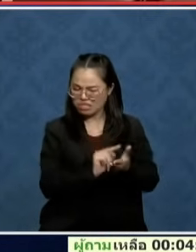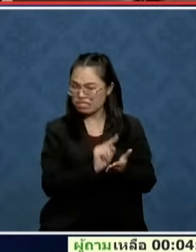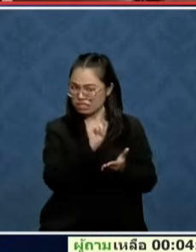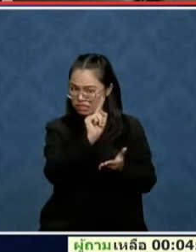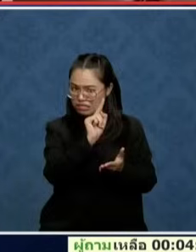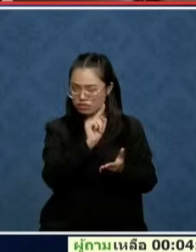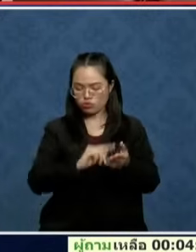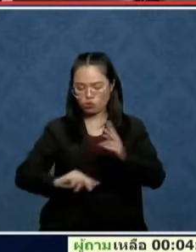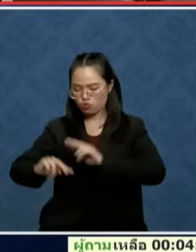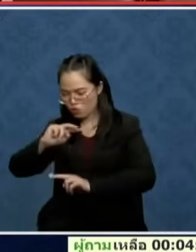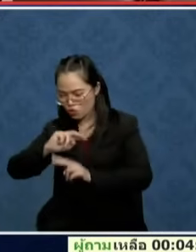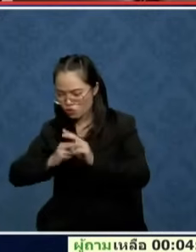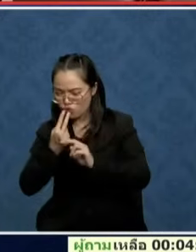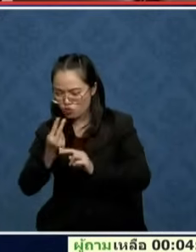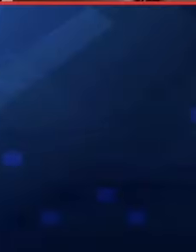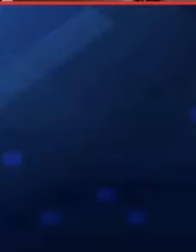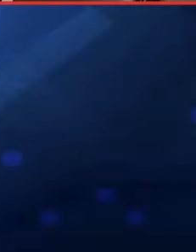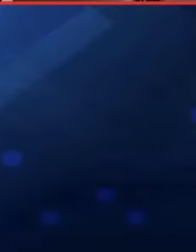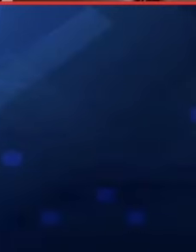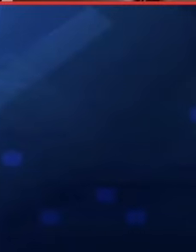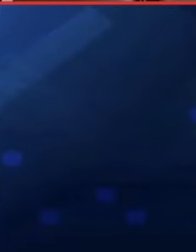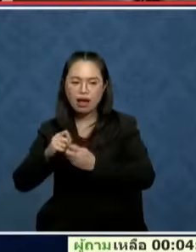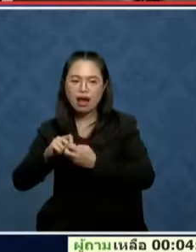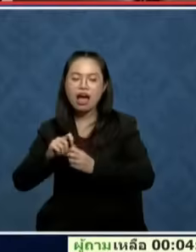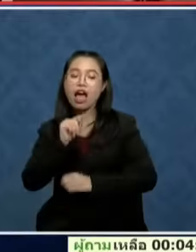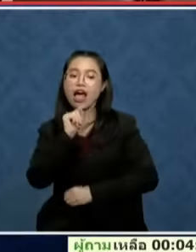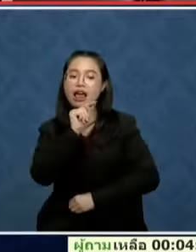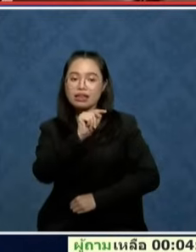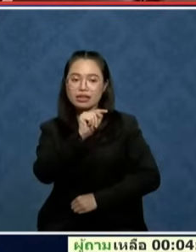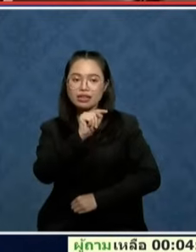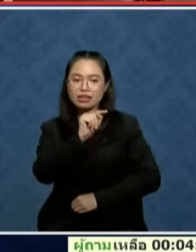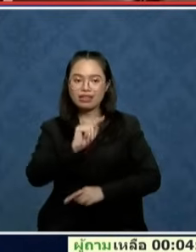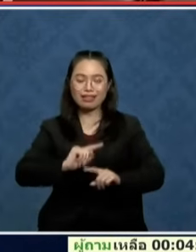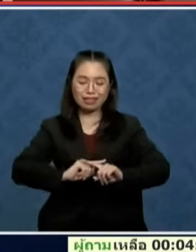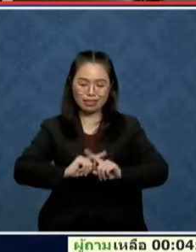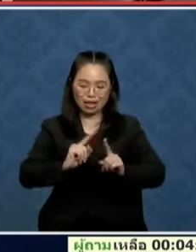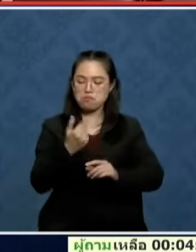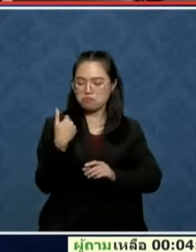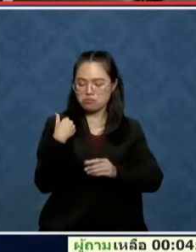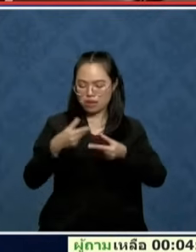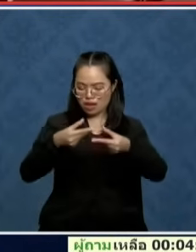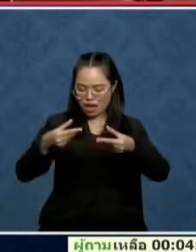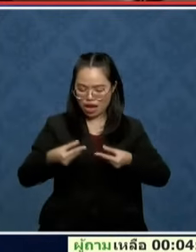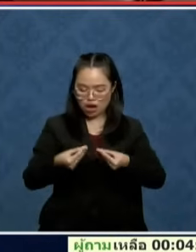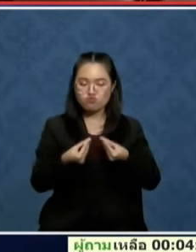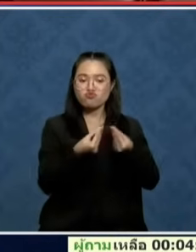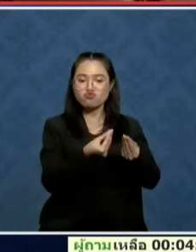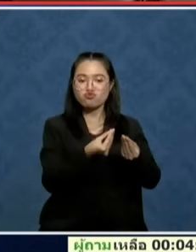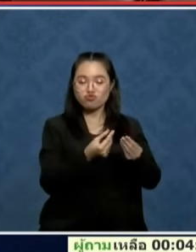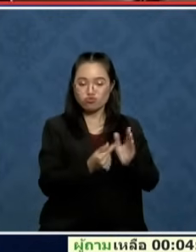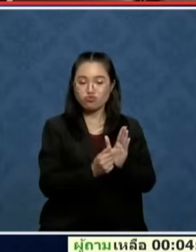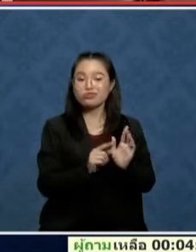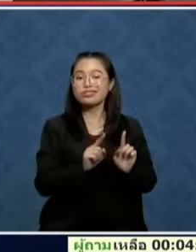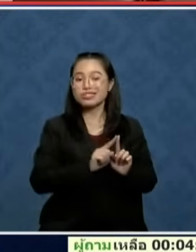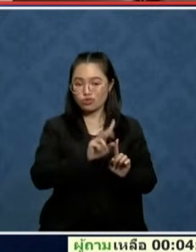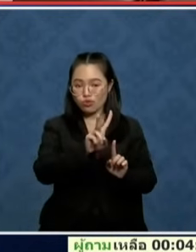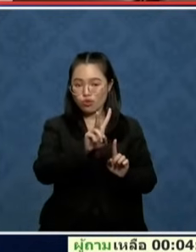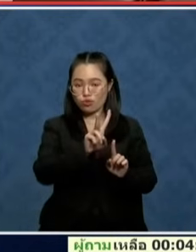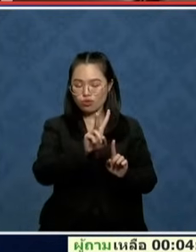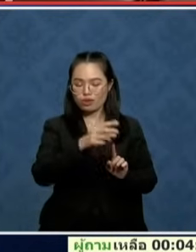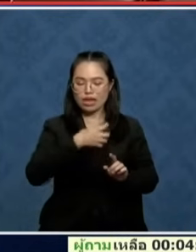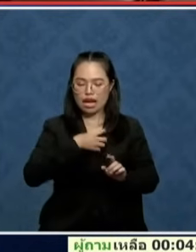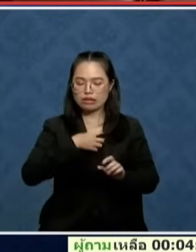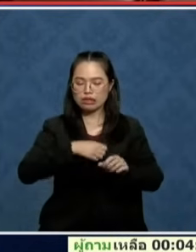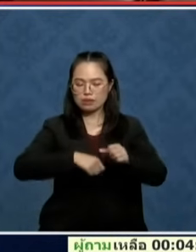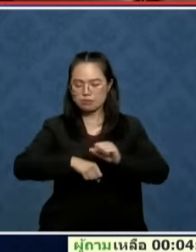การดำเนินการแก้ปัญหานี้แต่เอาละไม่เป็นไรวันนี้มีรายงานฉบับที่2เราก็ควรจะทำหน้าที่นี้ให้เกิด